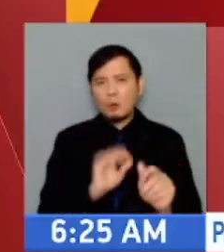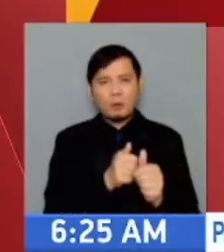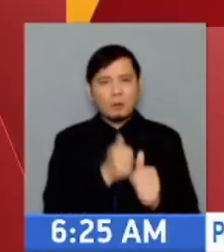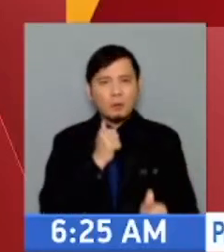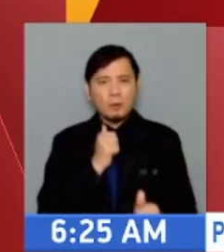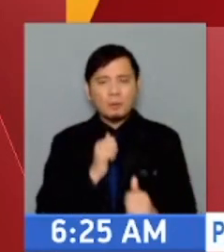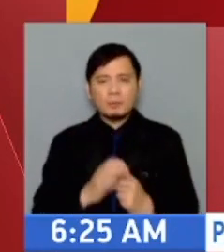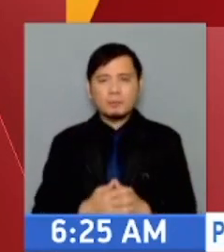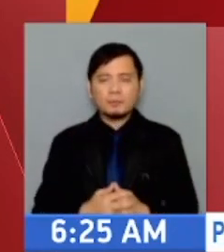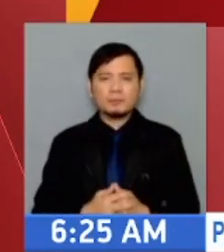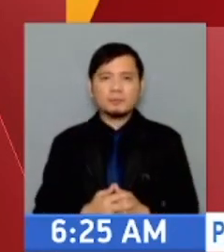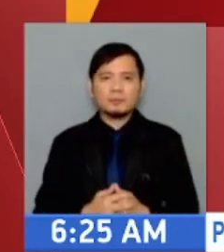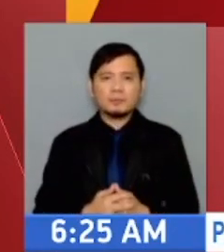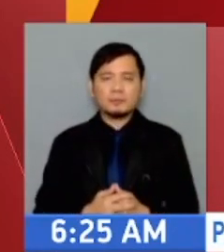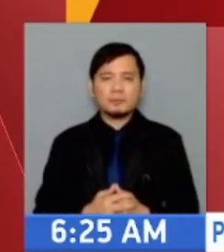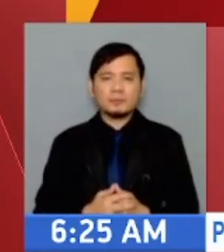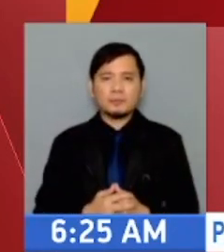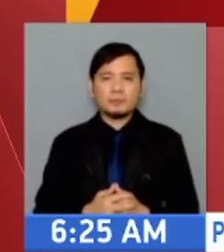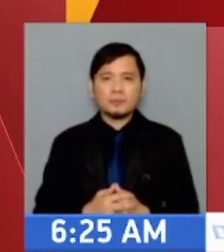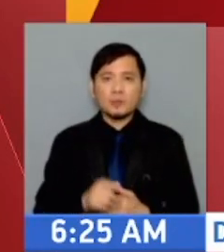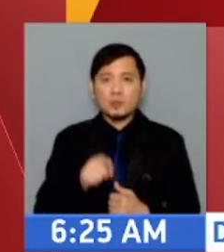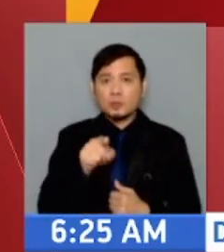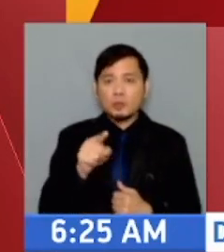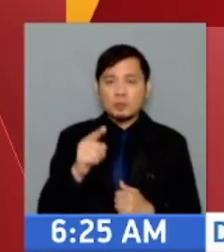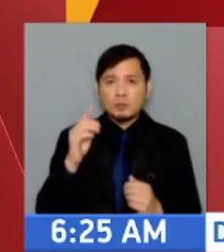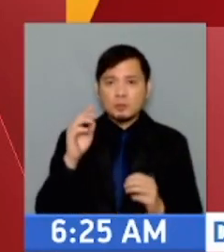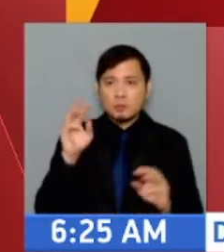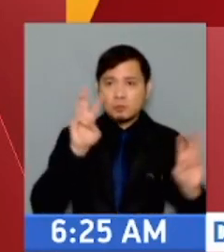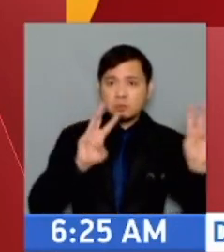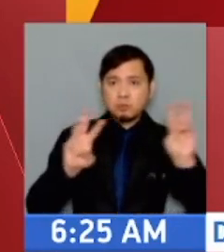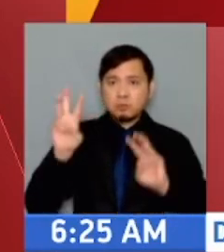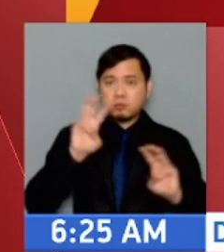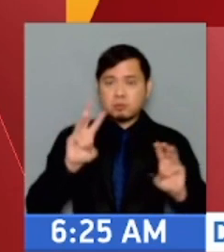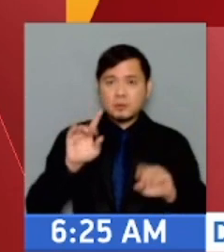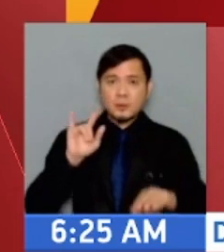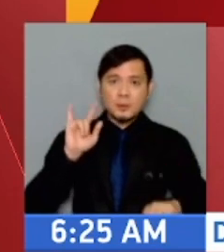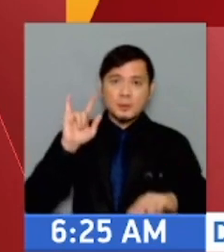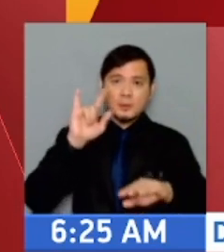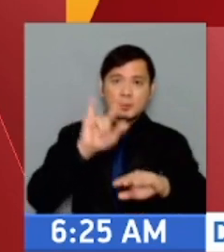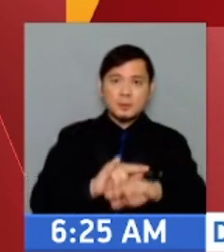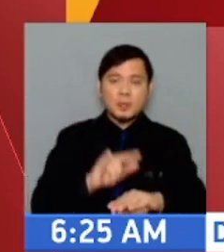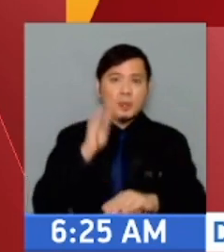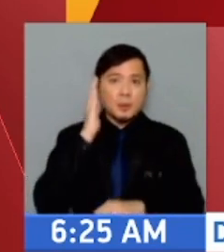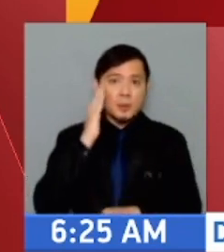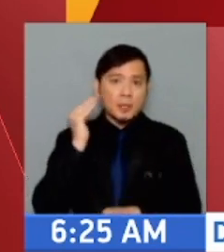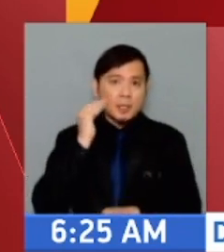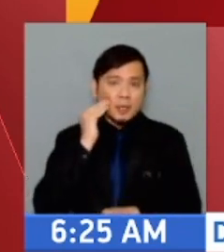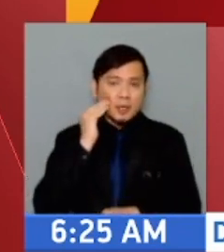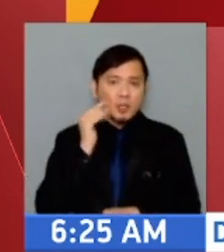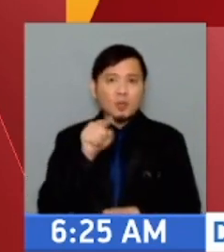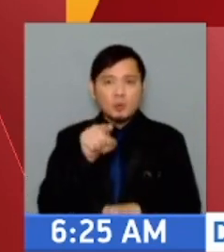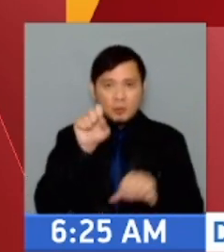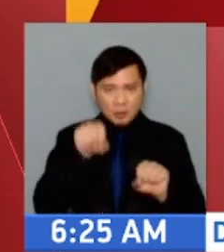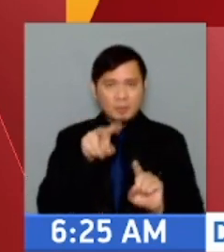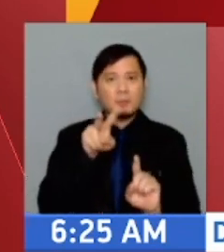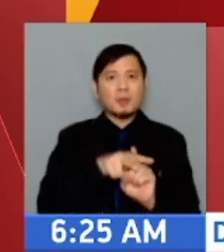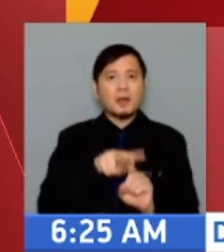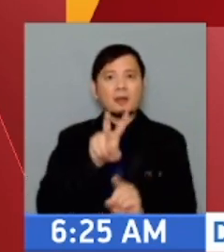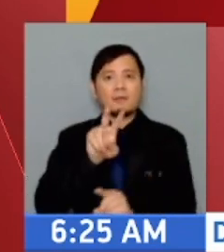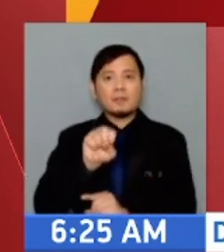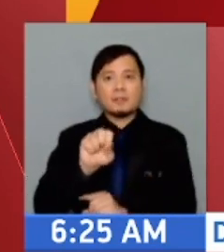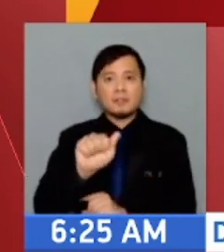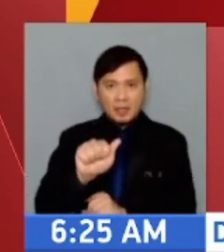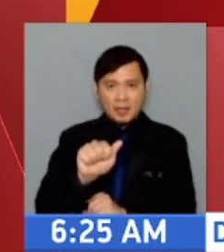Nagbabala ka bang bumiyahe sa South Korea? Abay po, pwede na pong muling mag-apply ng visa sa Korean Embassy. Simula po yan June